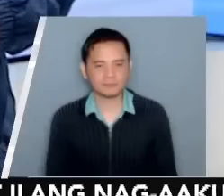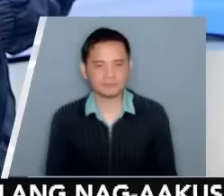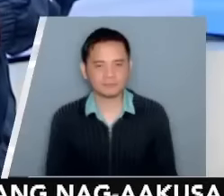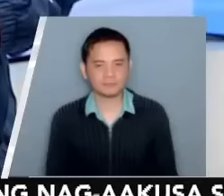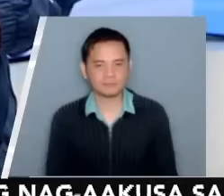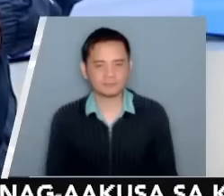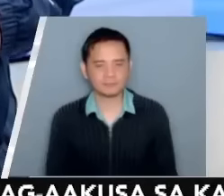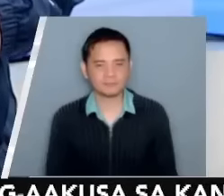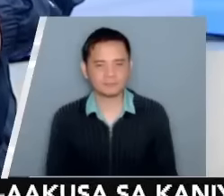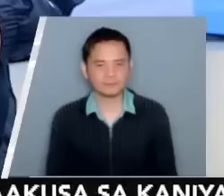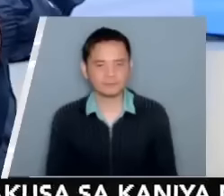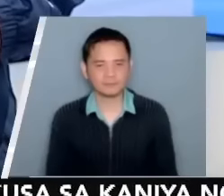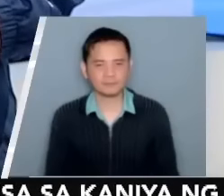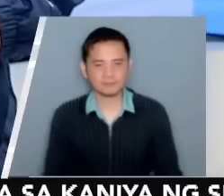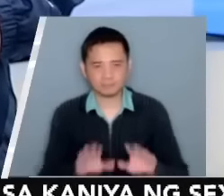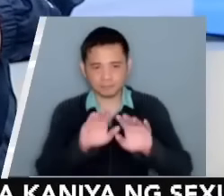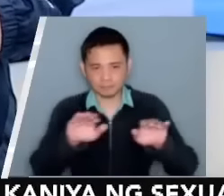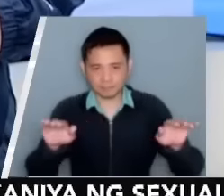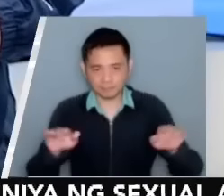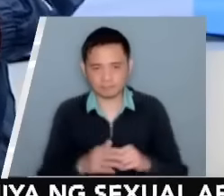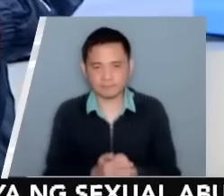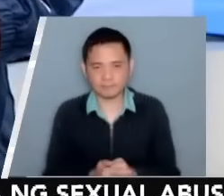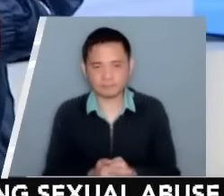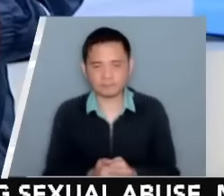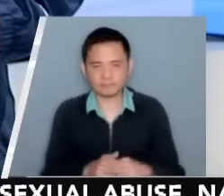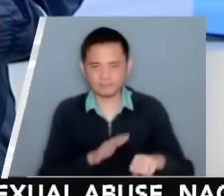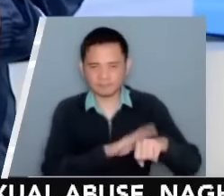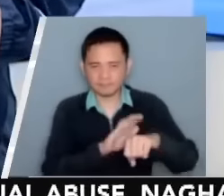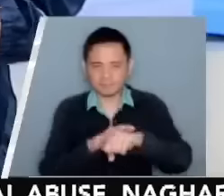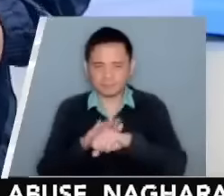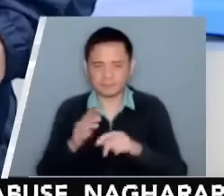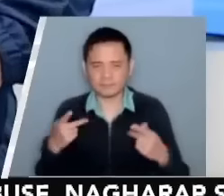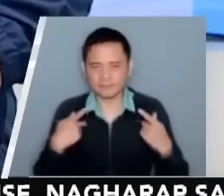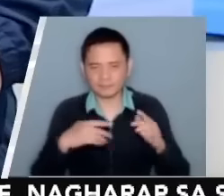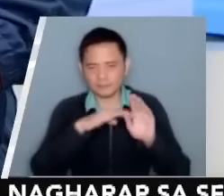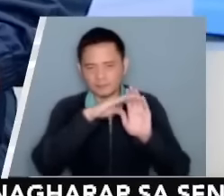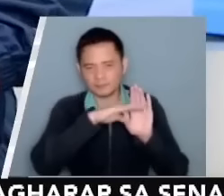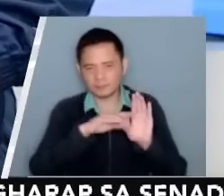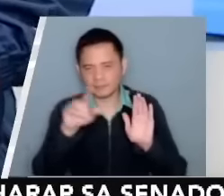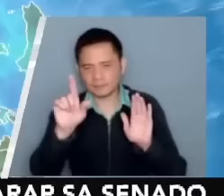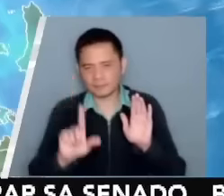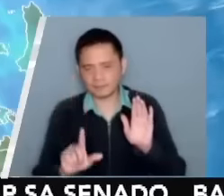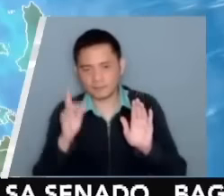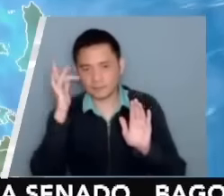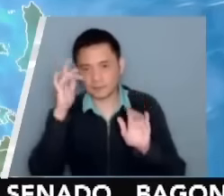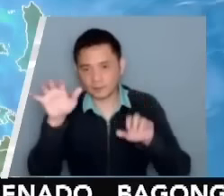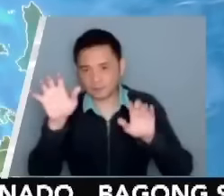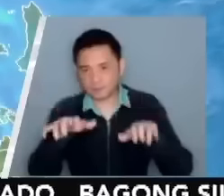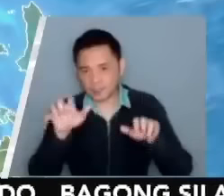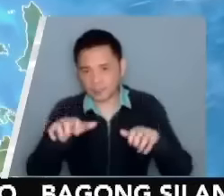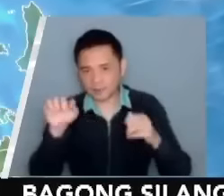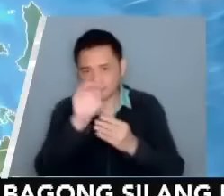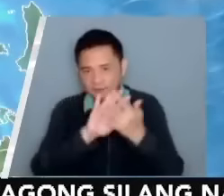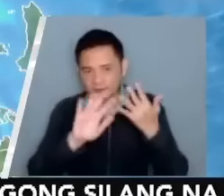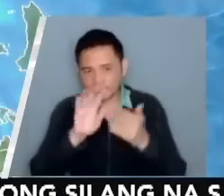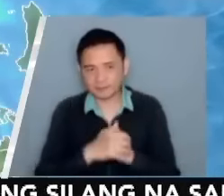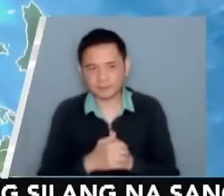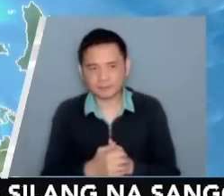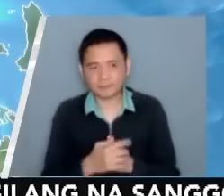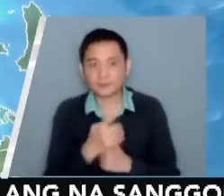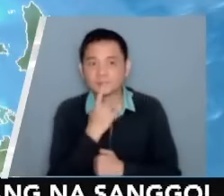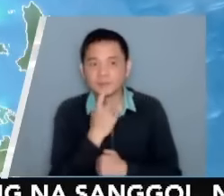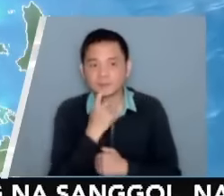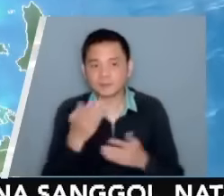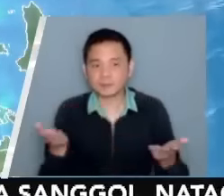Mga kapuso, nakataas ngayon ang iba't ibang babala sa ilang bahagi ng Luzon dahil sa bagyong Christine. Ayon sa PAGASA, may red rainfall warnings